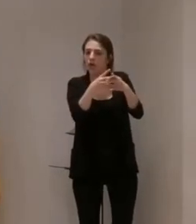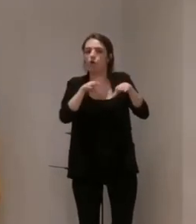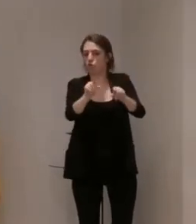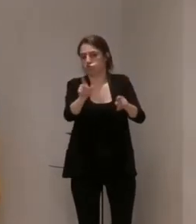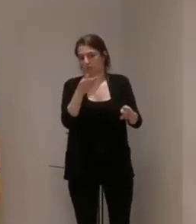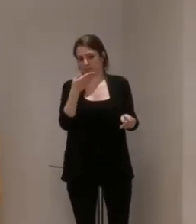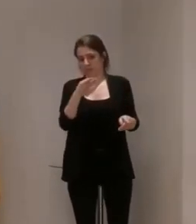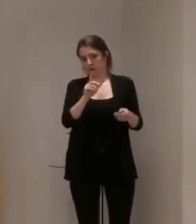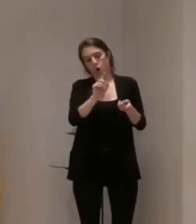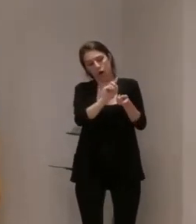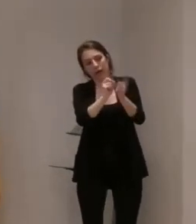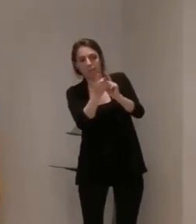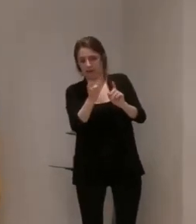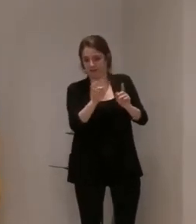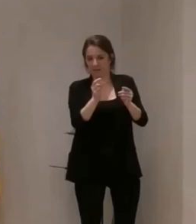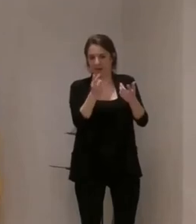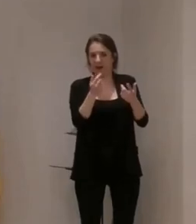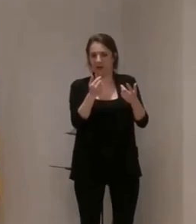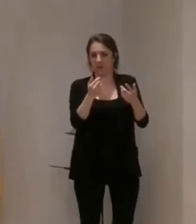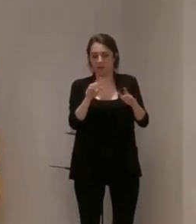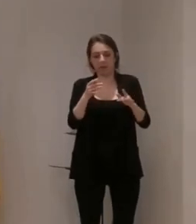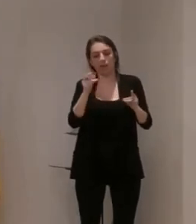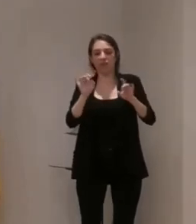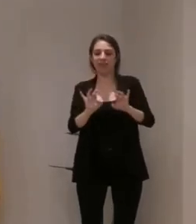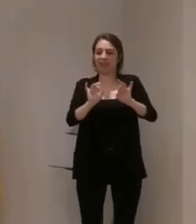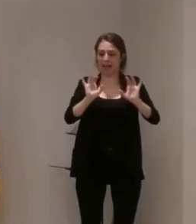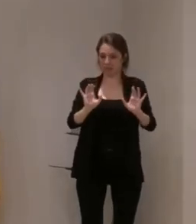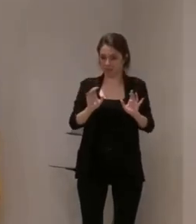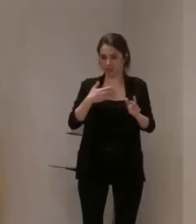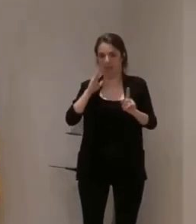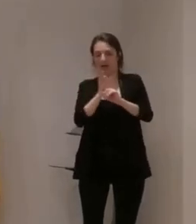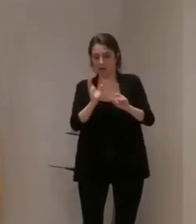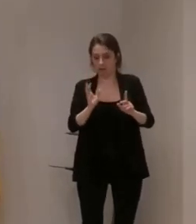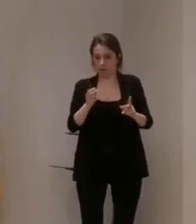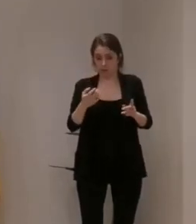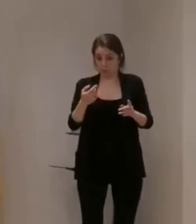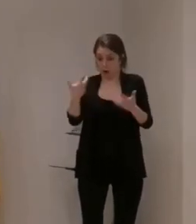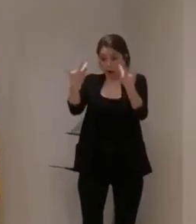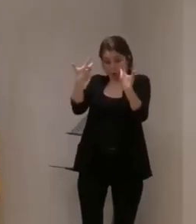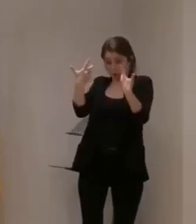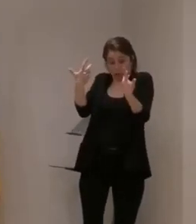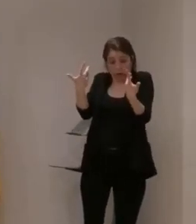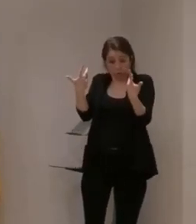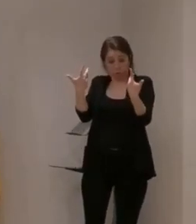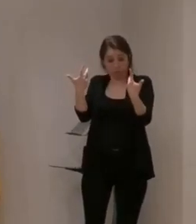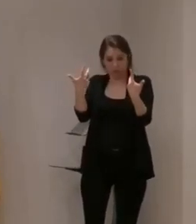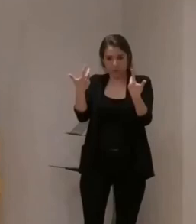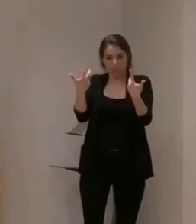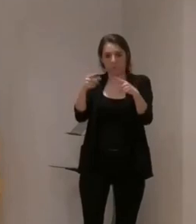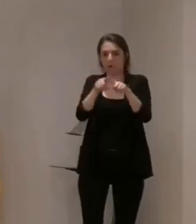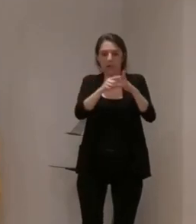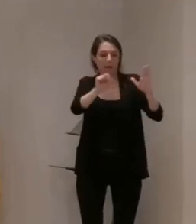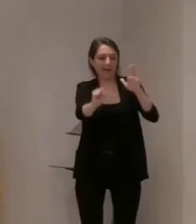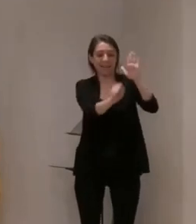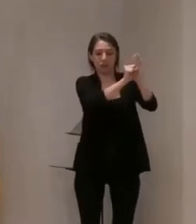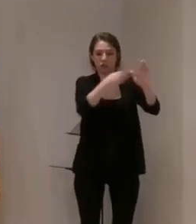vulguis, però aquesta no la diguis perquè prendràs mal. Ho diu precisament per això, perquè és un símbol, per